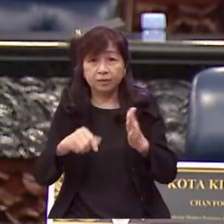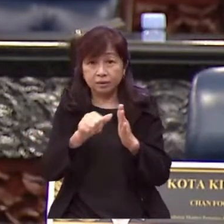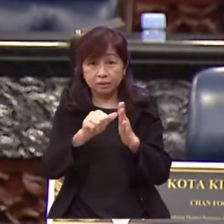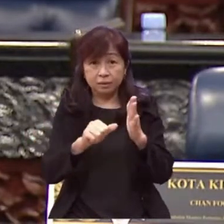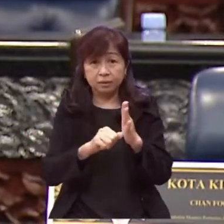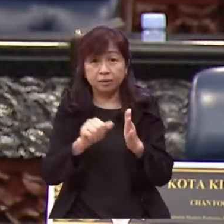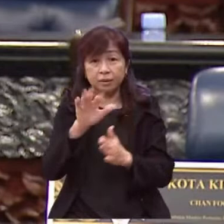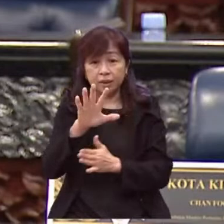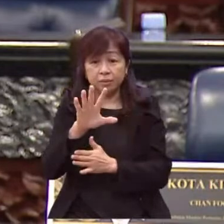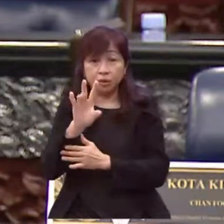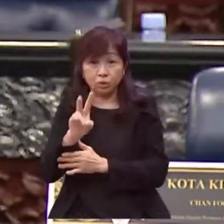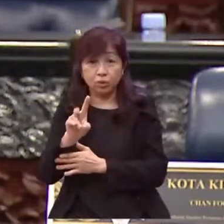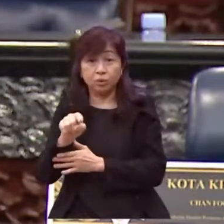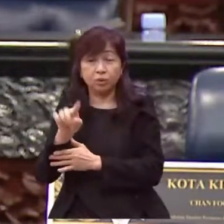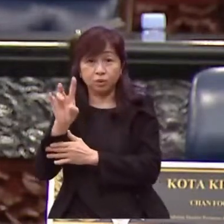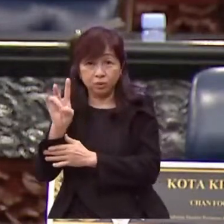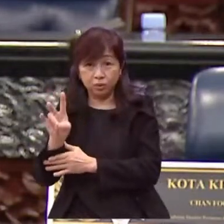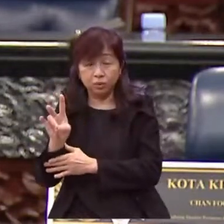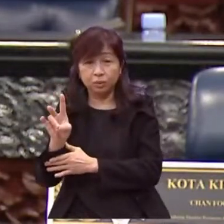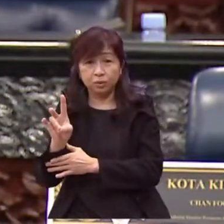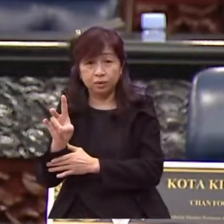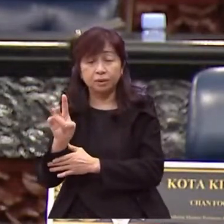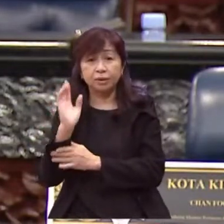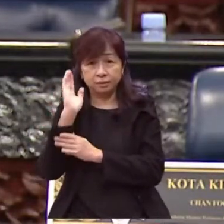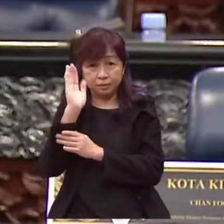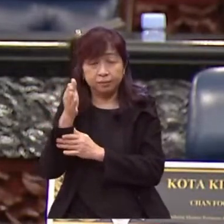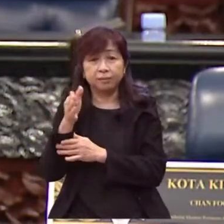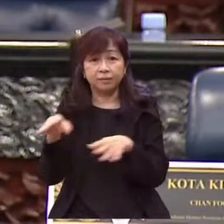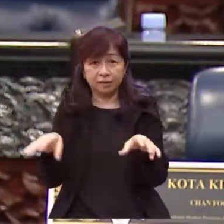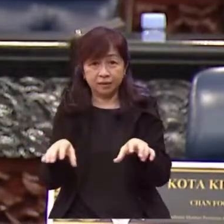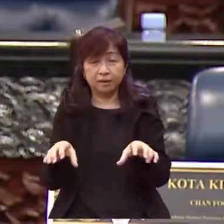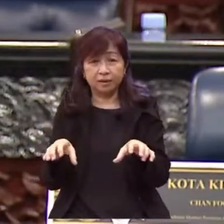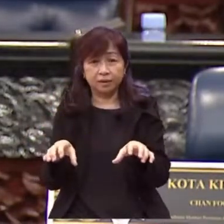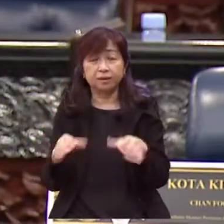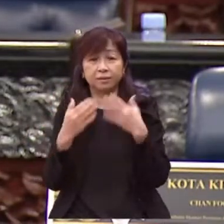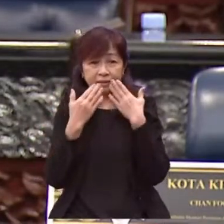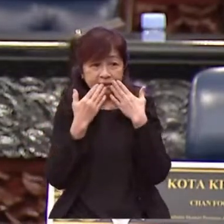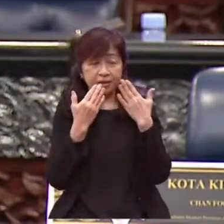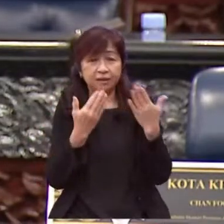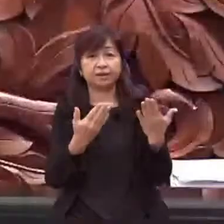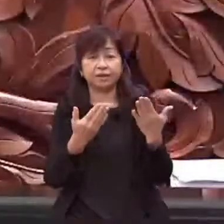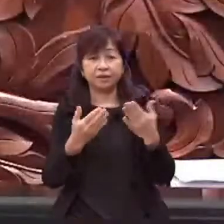757 yang akan dilaksanakan kelak sekian terima kasih Datuk